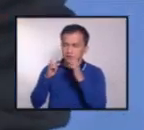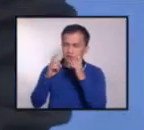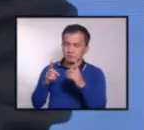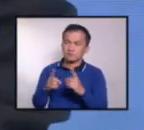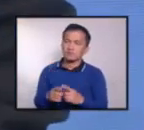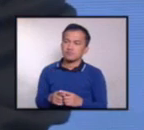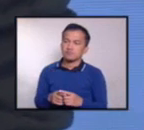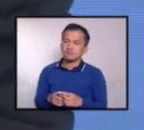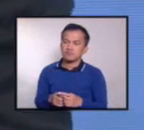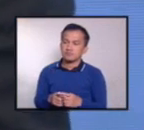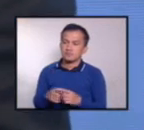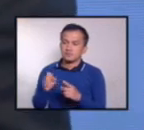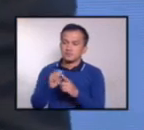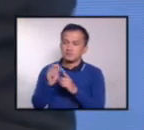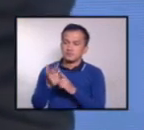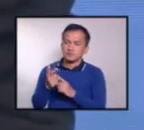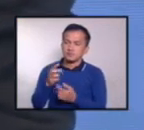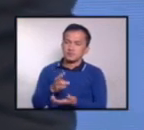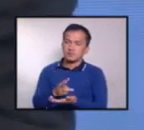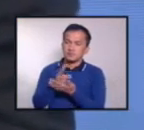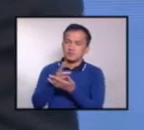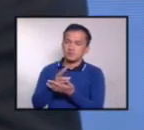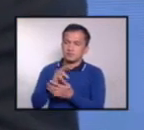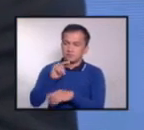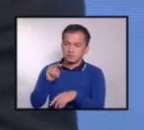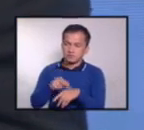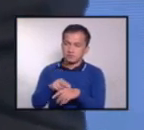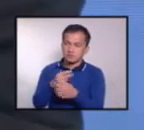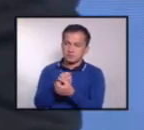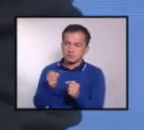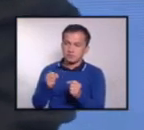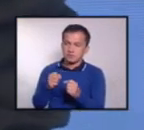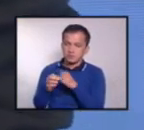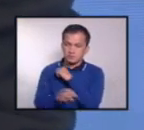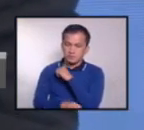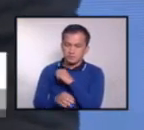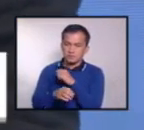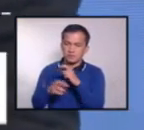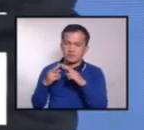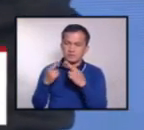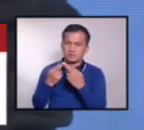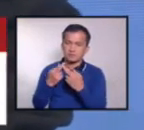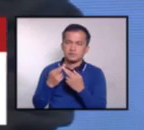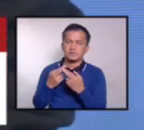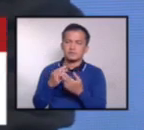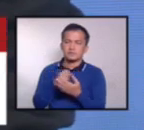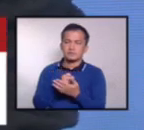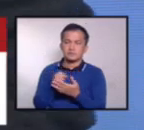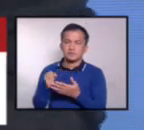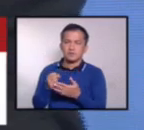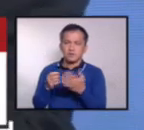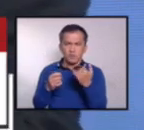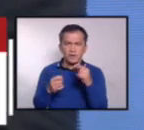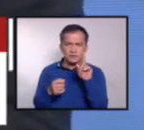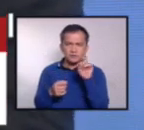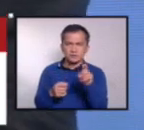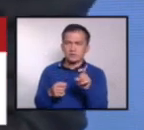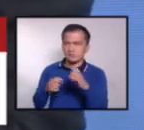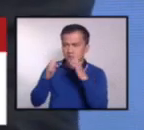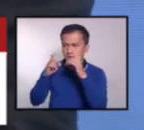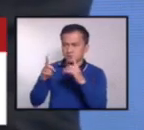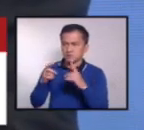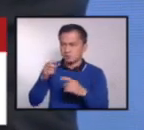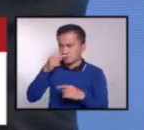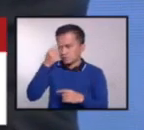Education, social welfare, national security, or foreign relations. O bakit yun? Education, dahil sa akin